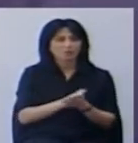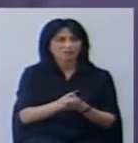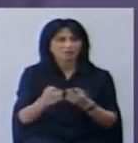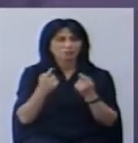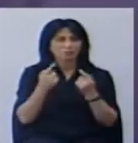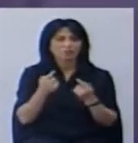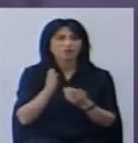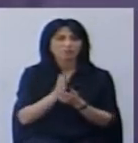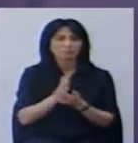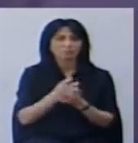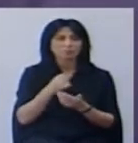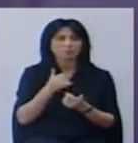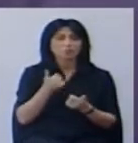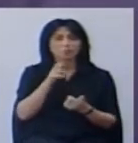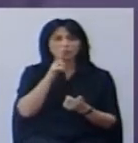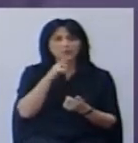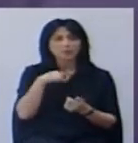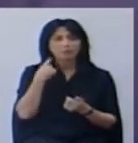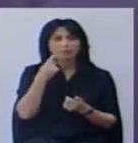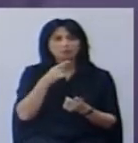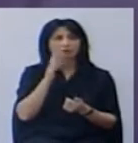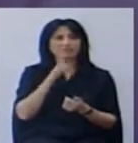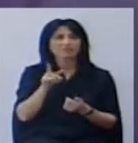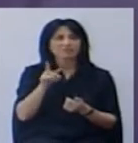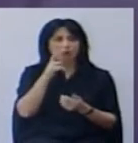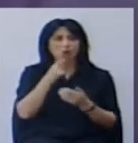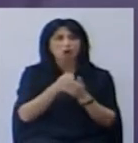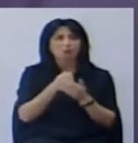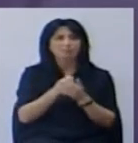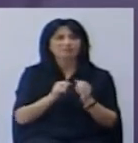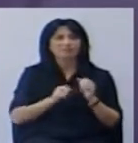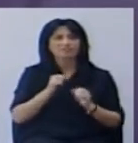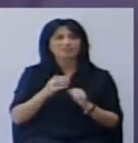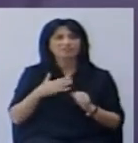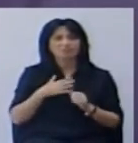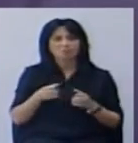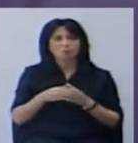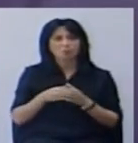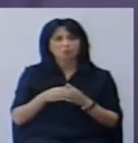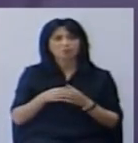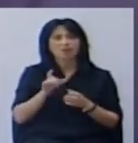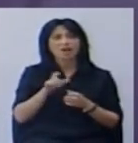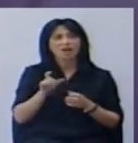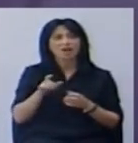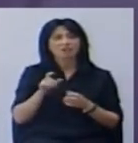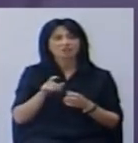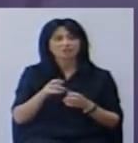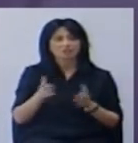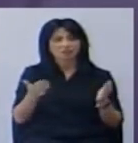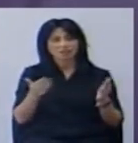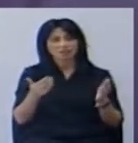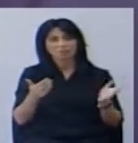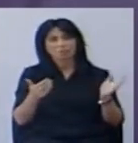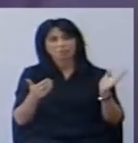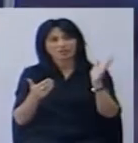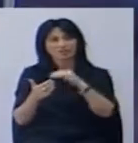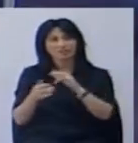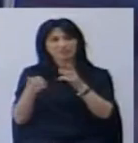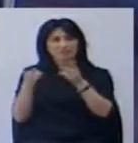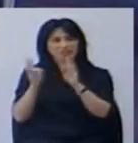რადგანაც არსებობს, მე როგორც ქუთაისის მაჟორიტარ ვიქნები ლობისტი და ვეცდები ჩემს გუნდში ადამიანების გადმობირებას, რათა რადგანაც არ